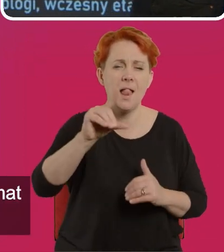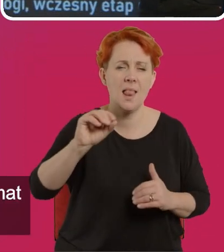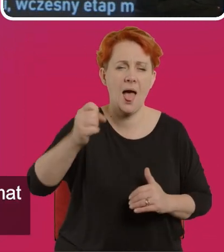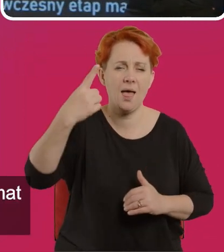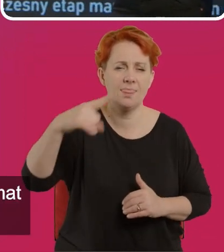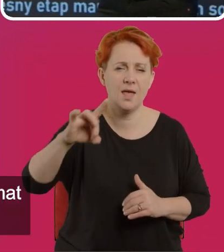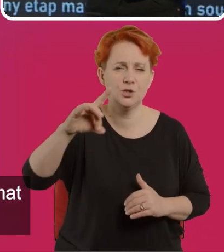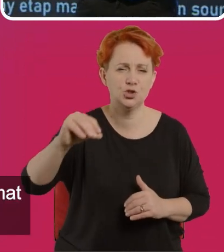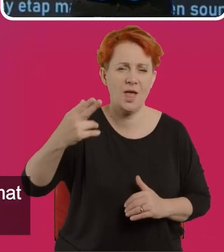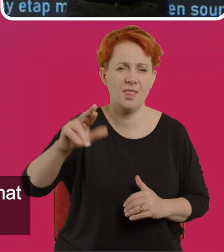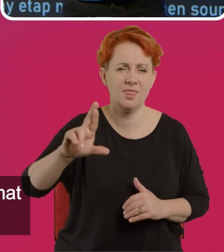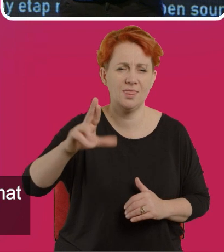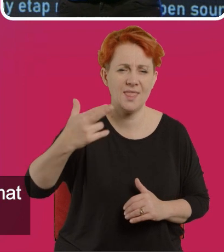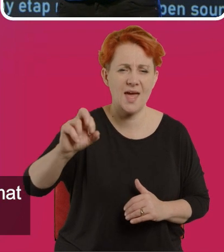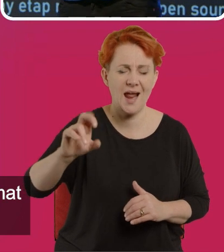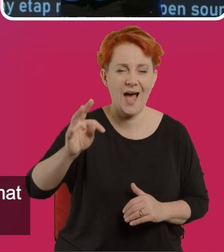nie ma czegoś takiego, że